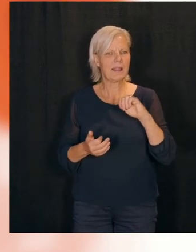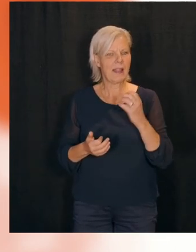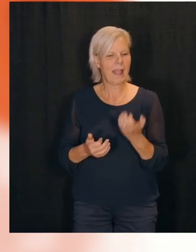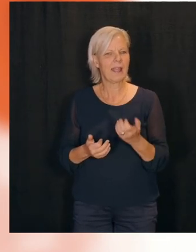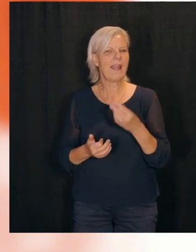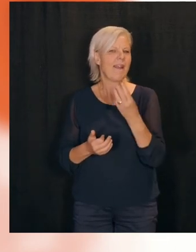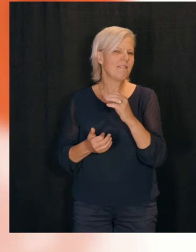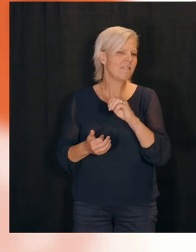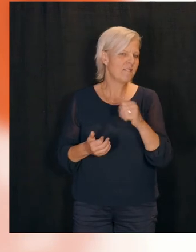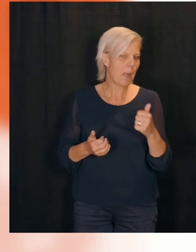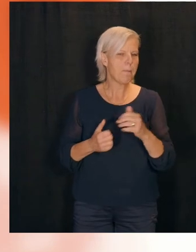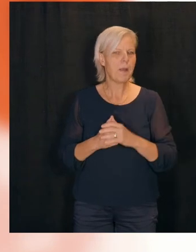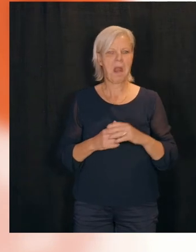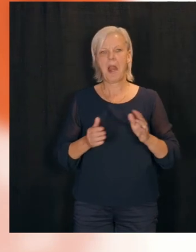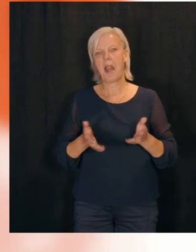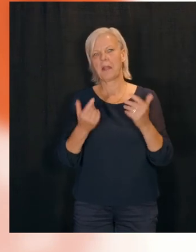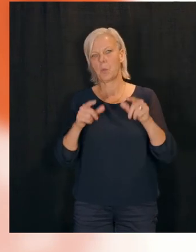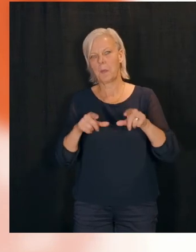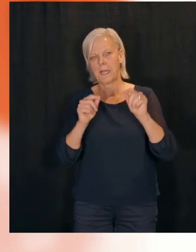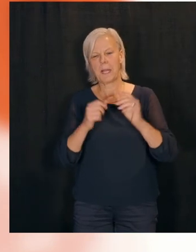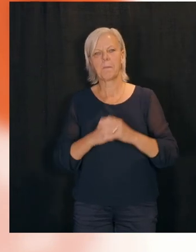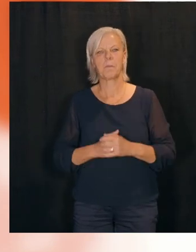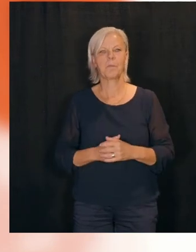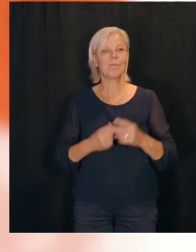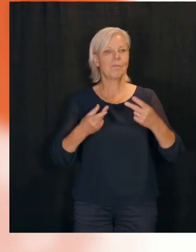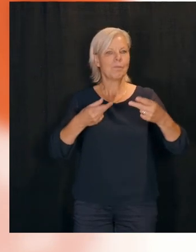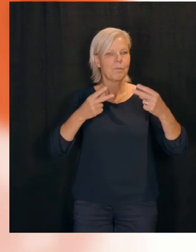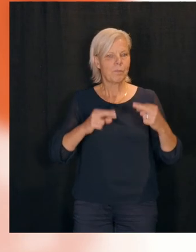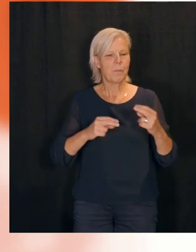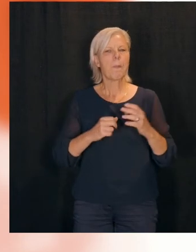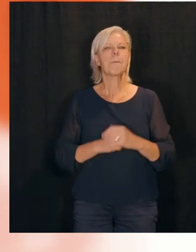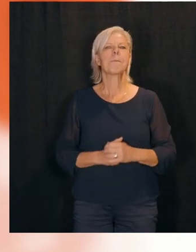webbsite och är lätt att hitta. Och nästa, tack.